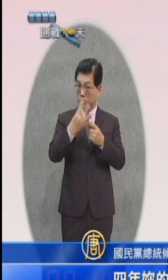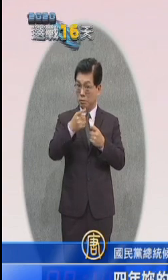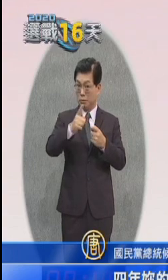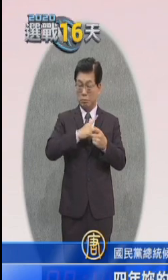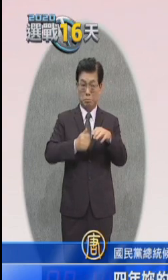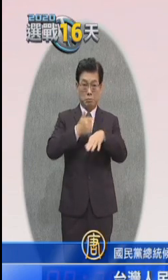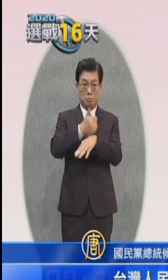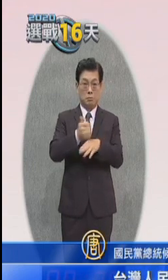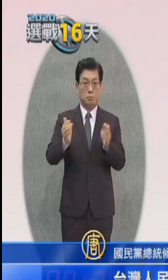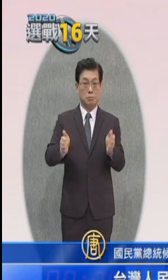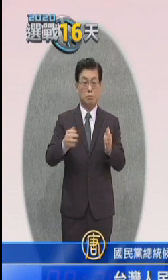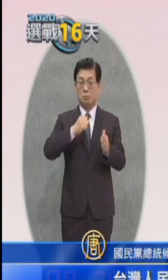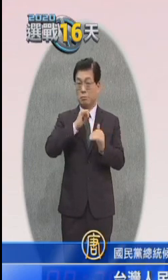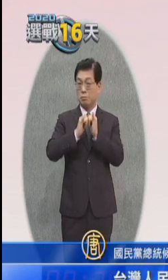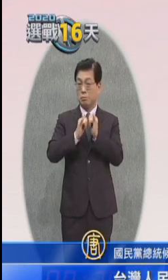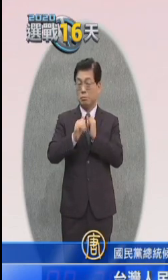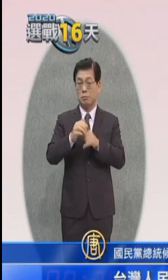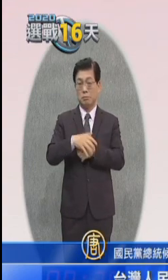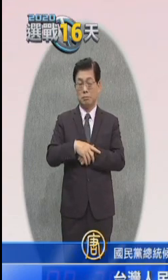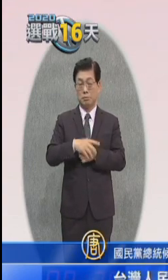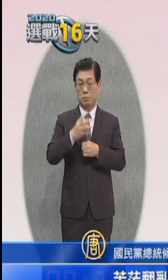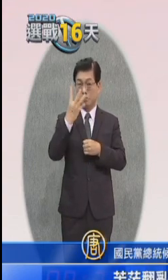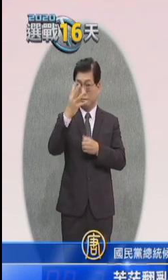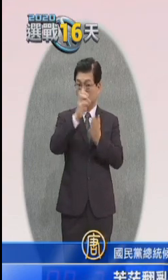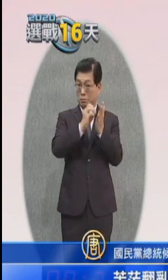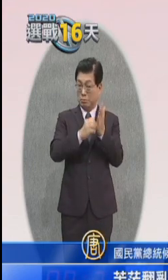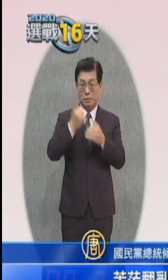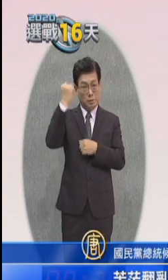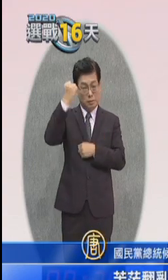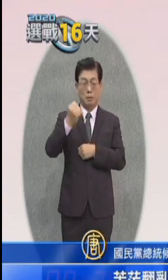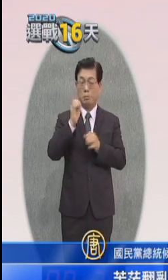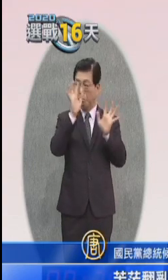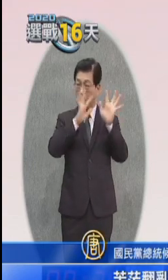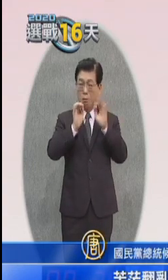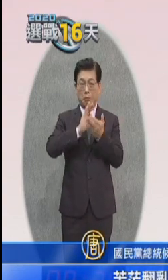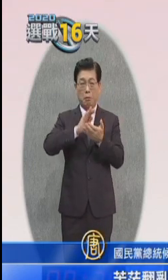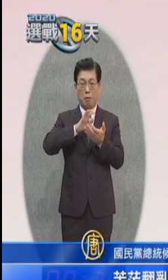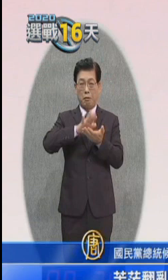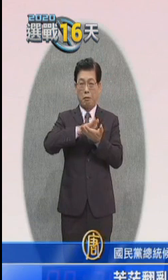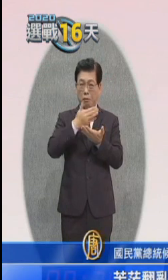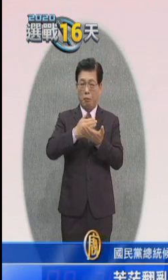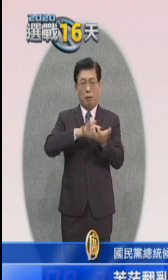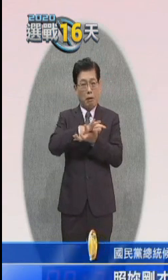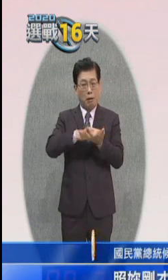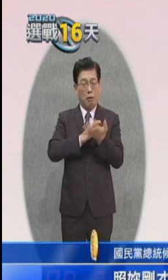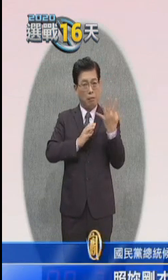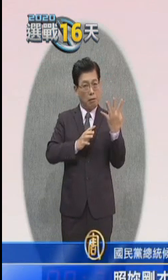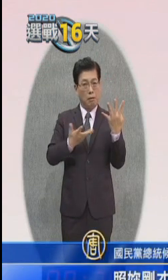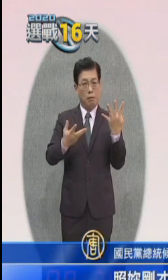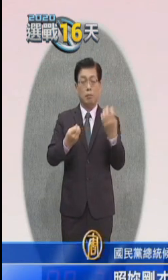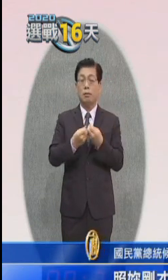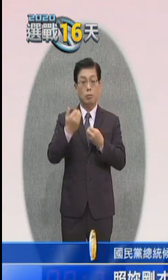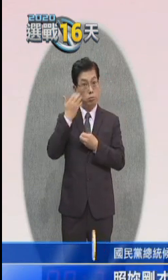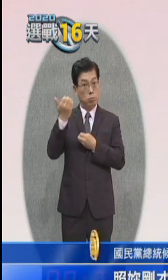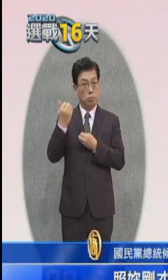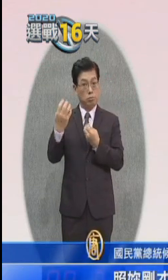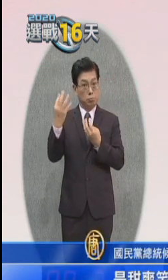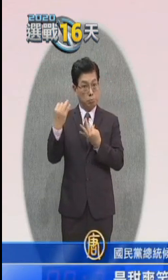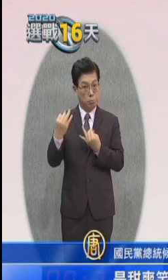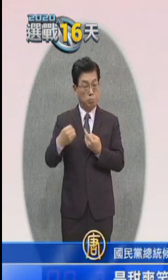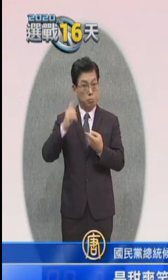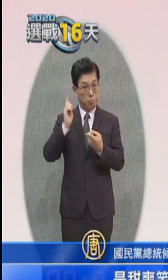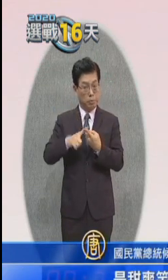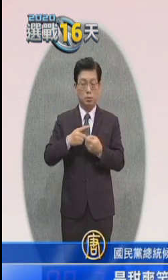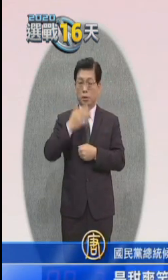执政，台湾人民有四个字：苦、忙、翻、乱。照你刚才的数字，